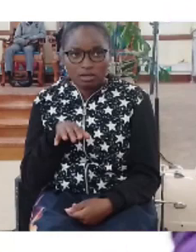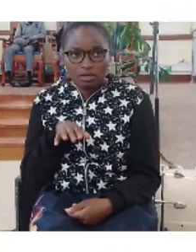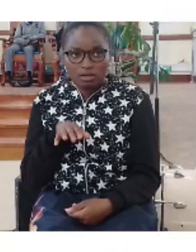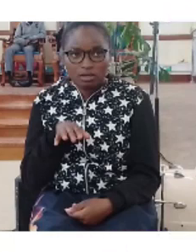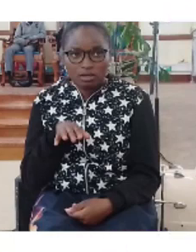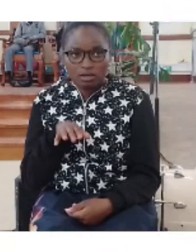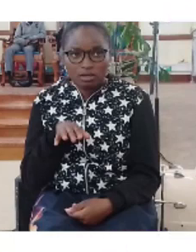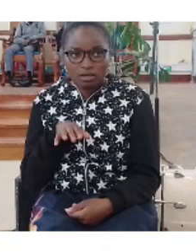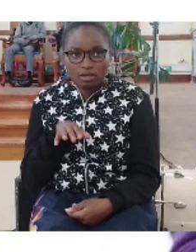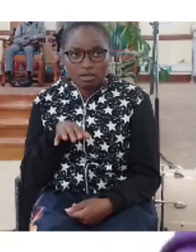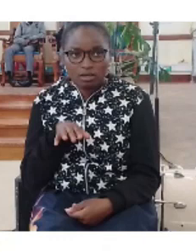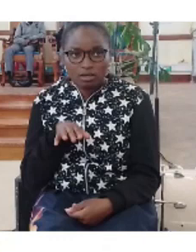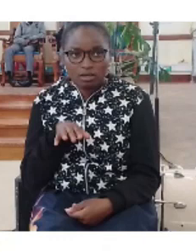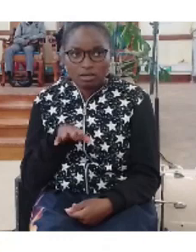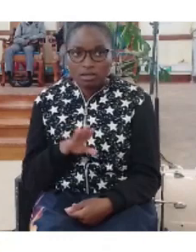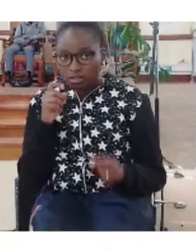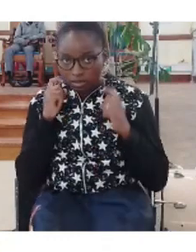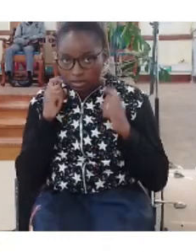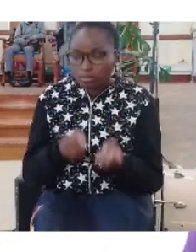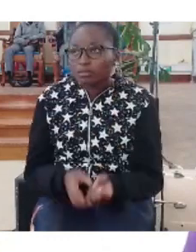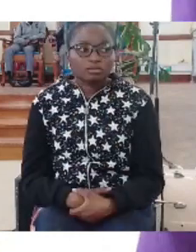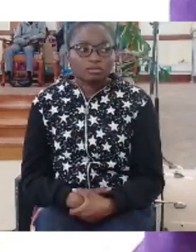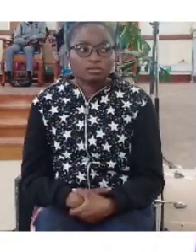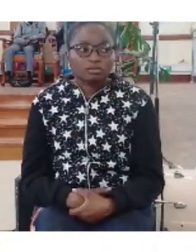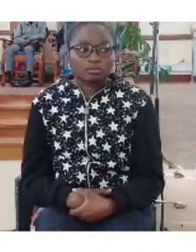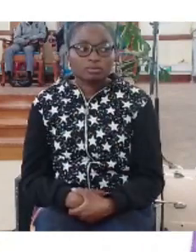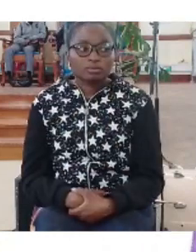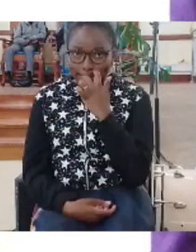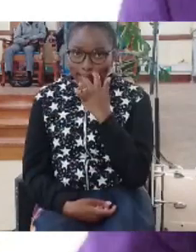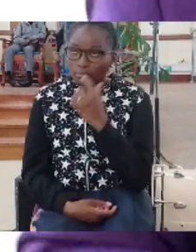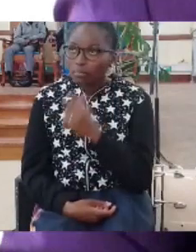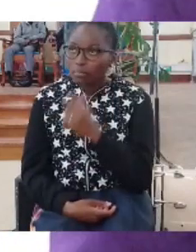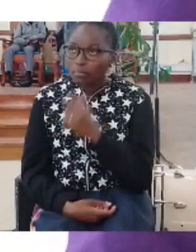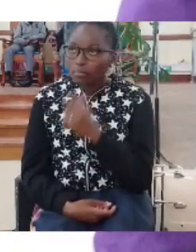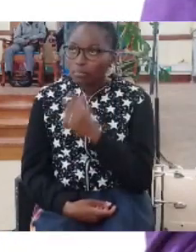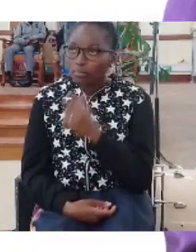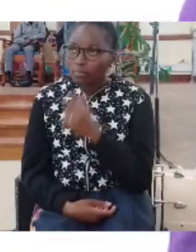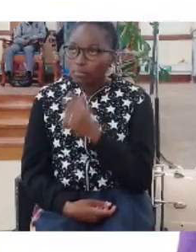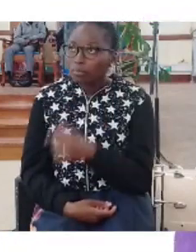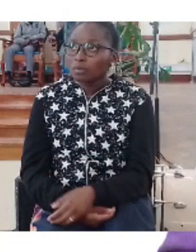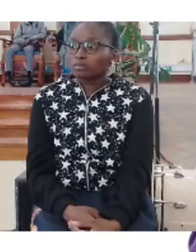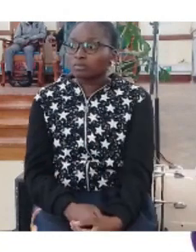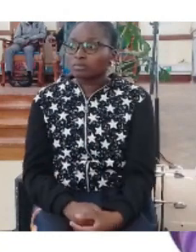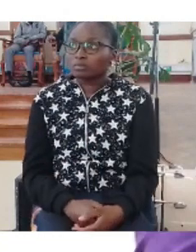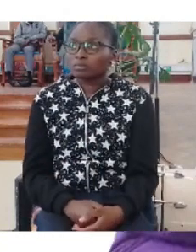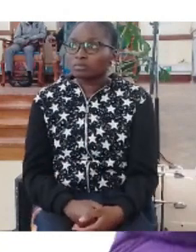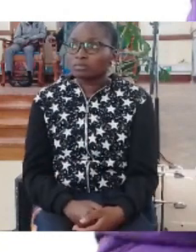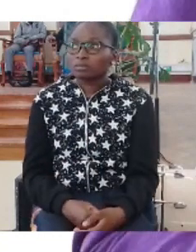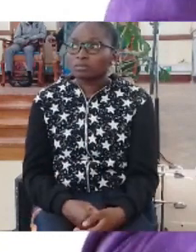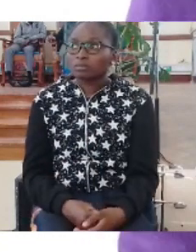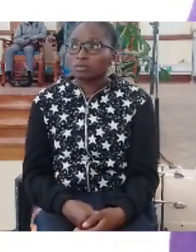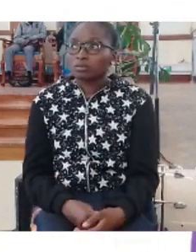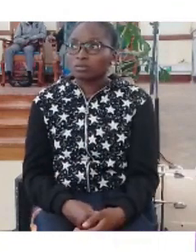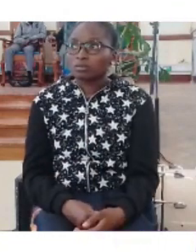Omoni le shaitani. Matirame ya ne Jesu. Matura netie na Jesu. Matura nete. Nale u Jesu aroka. Agere ira igoro wa